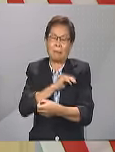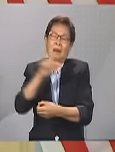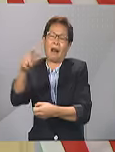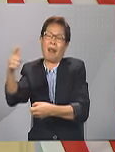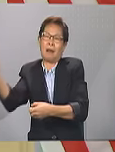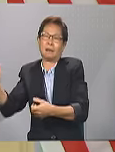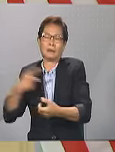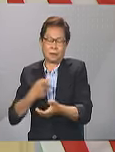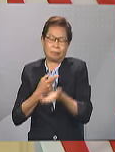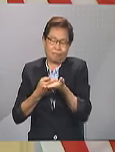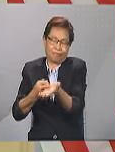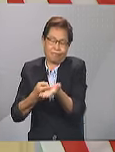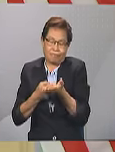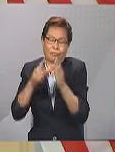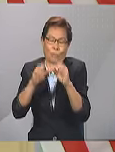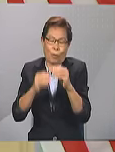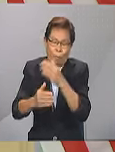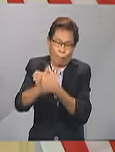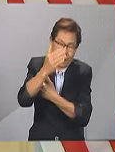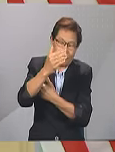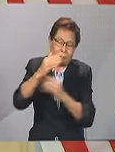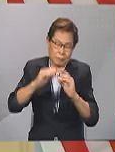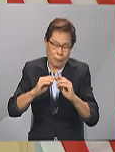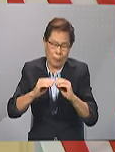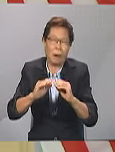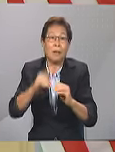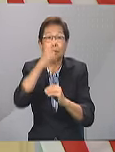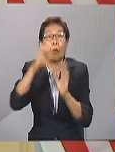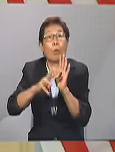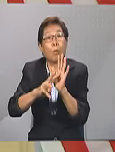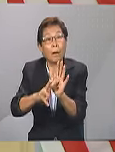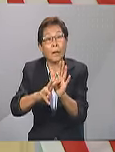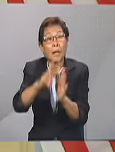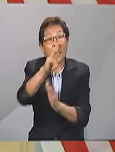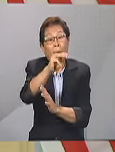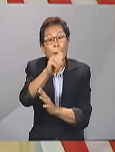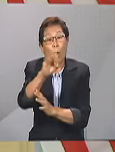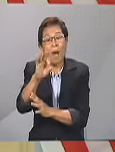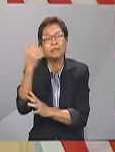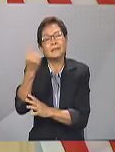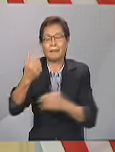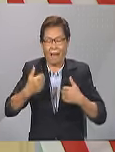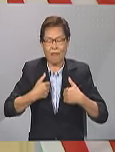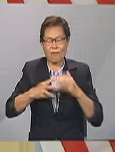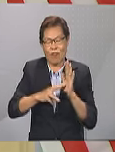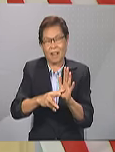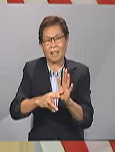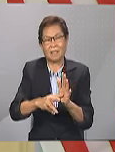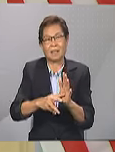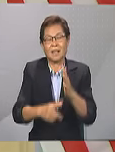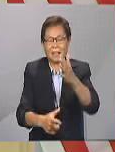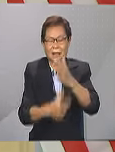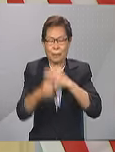kita akan bicarakan di dalam surat pagi ada wakil move sendjaja ada sama ada